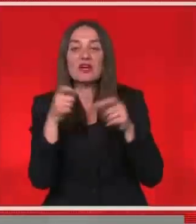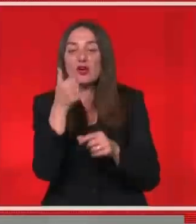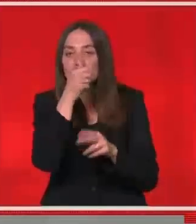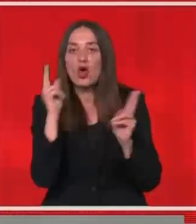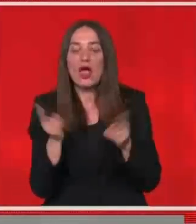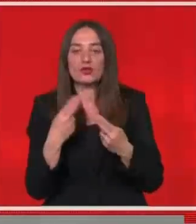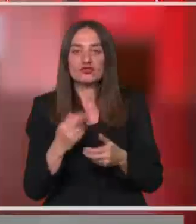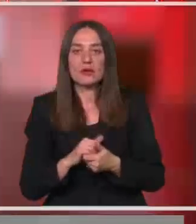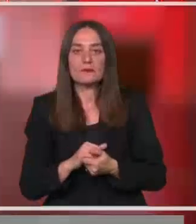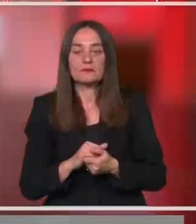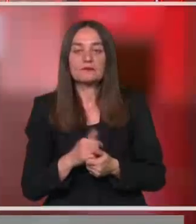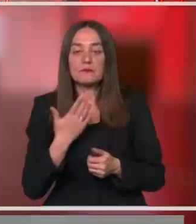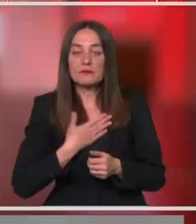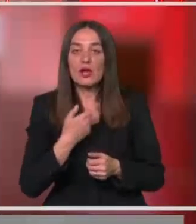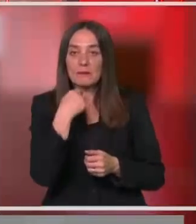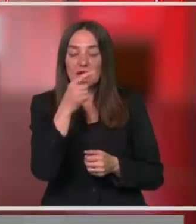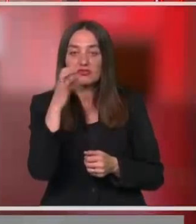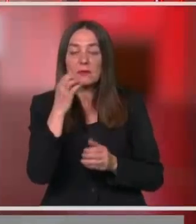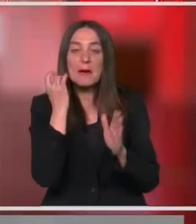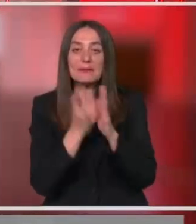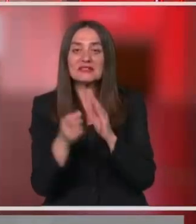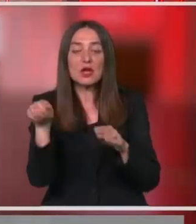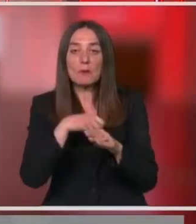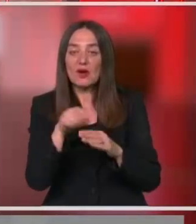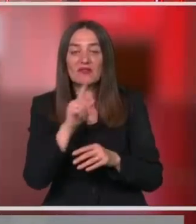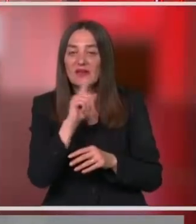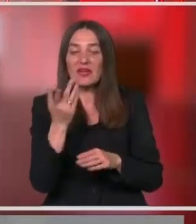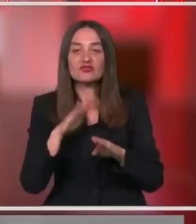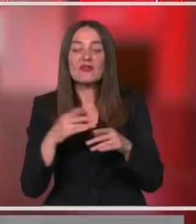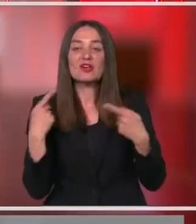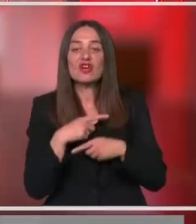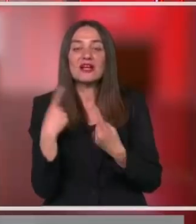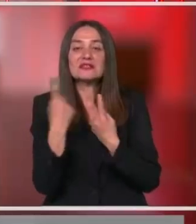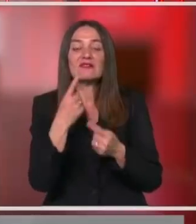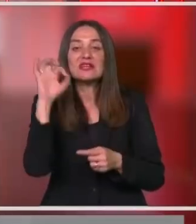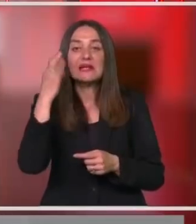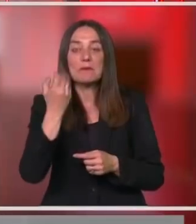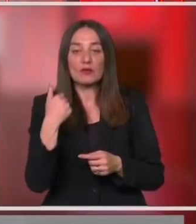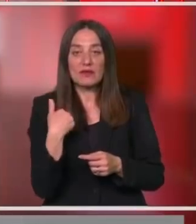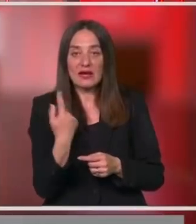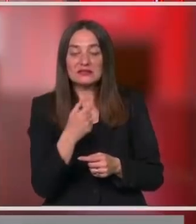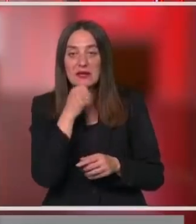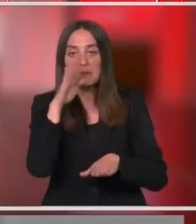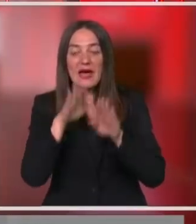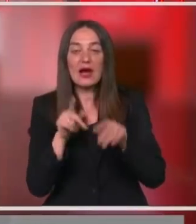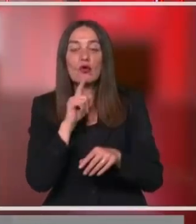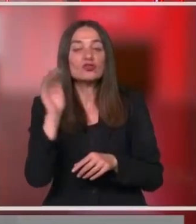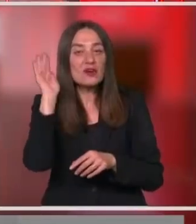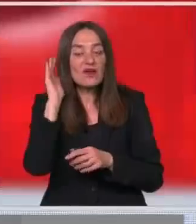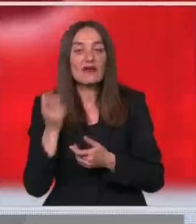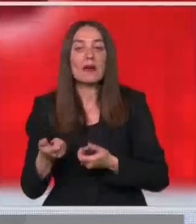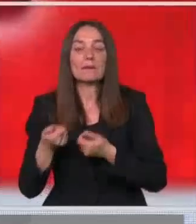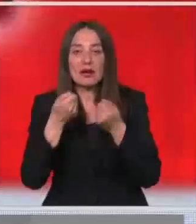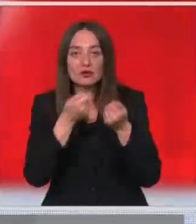lakše. Ali želim samo da kažem da brzina oporavka neće, nažalost, zavisiti samo od nas i od mera koje će vlada